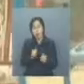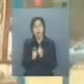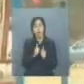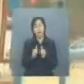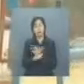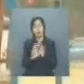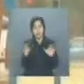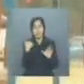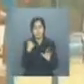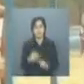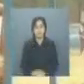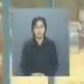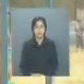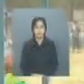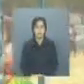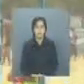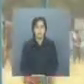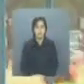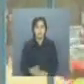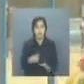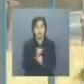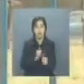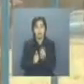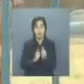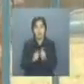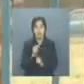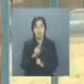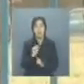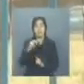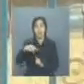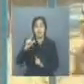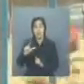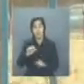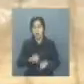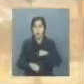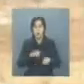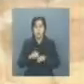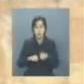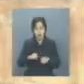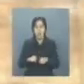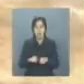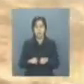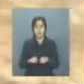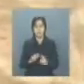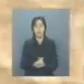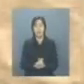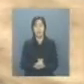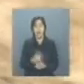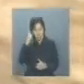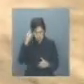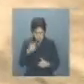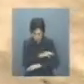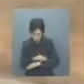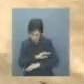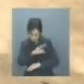ะผลการแข่งขันปรากฏว่าเป็นธนพลจารุเพ็งที่เป็นนักปั่นเจ้าถิ่นพร้อมกับเป็นคนออกแบบสนามเองนะคะท